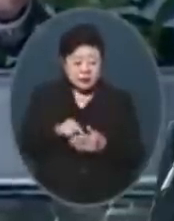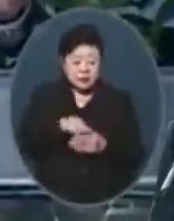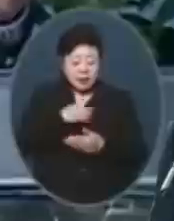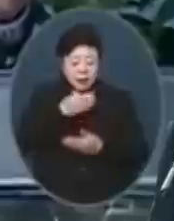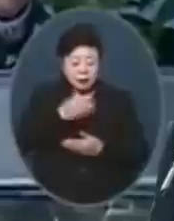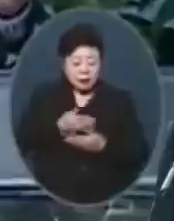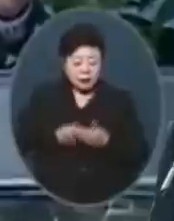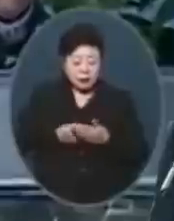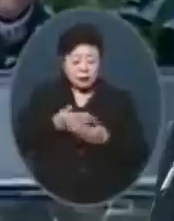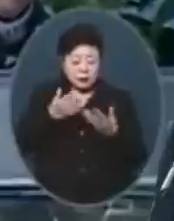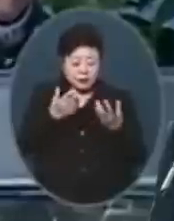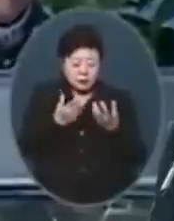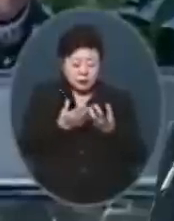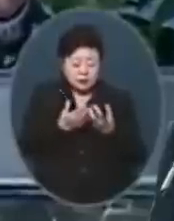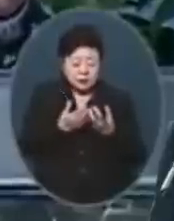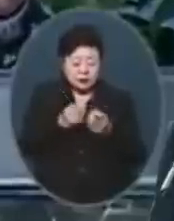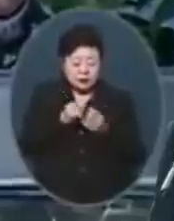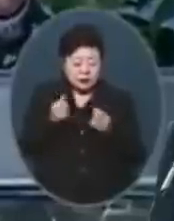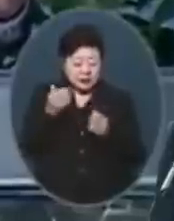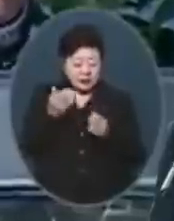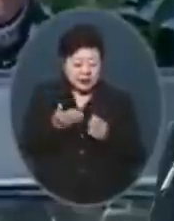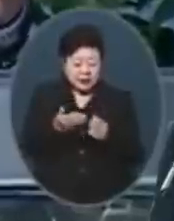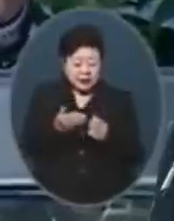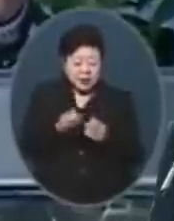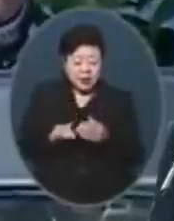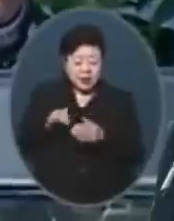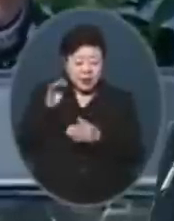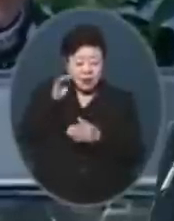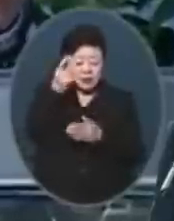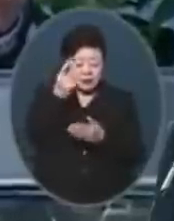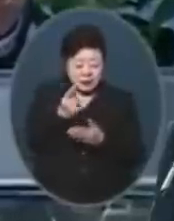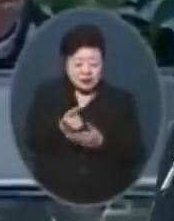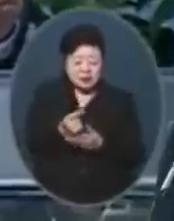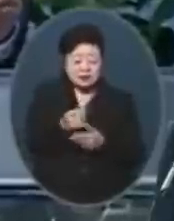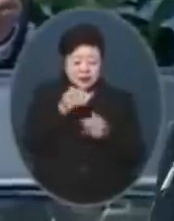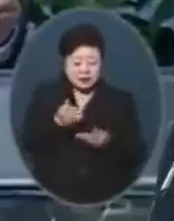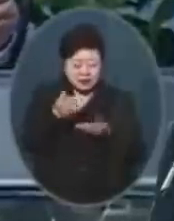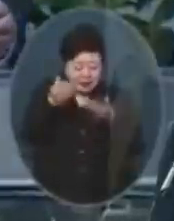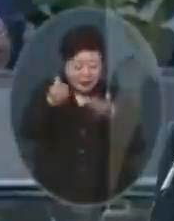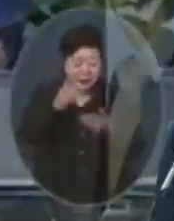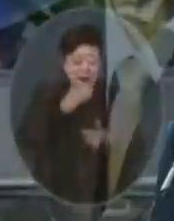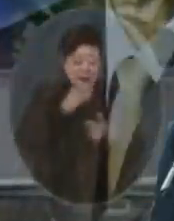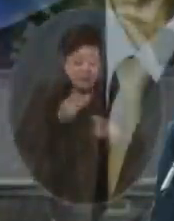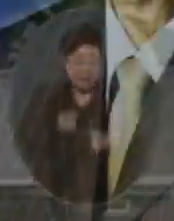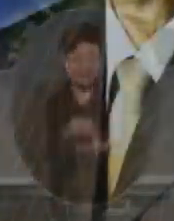감화와 감동이 주의 백성들에게 넘치도록 임하실지어다.